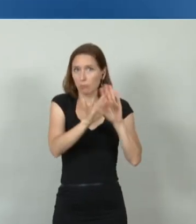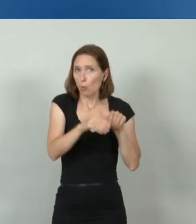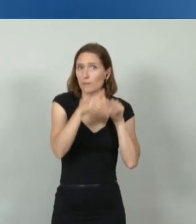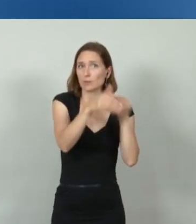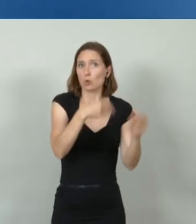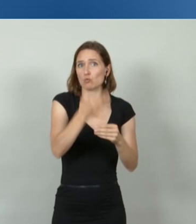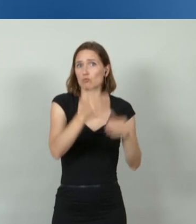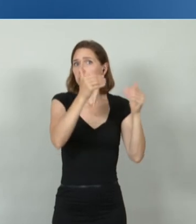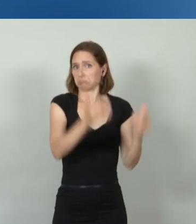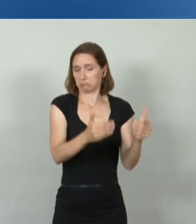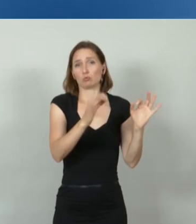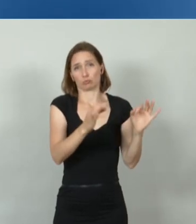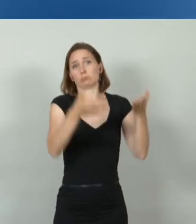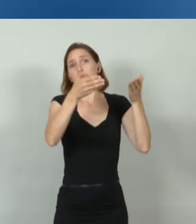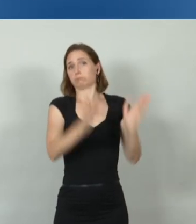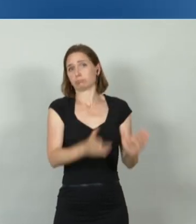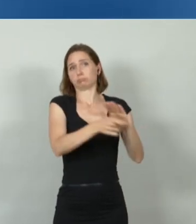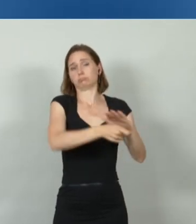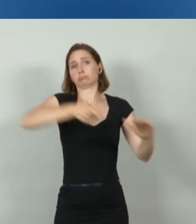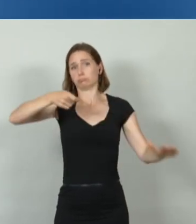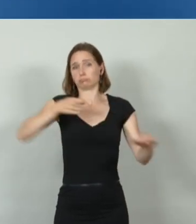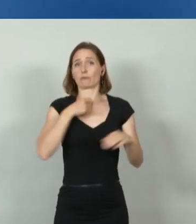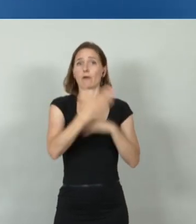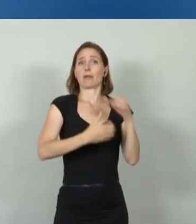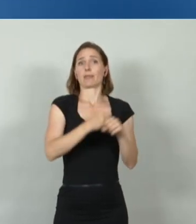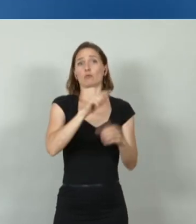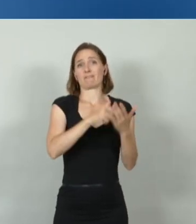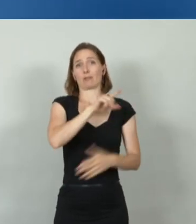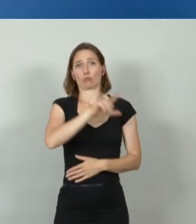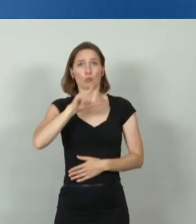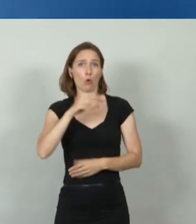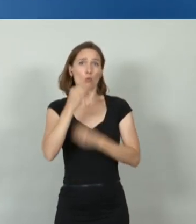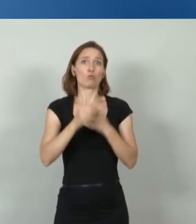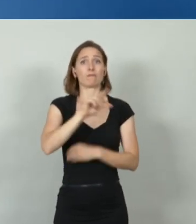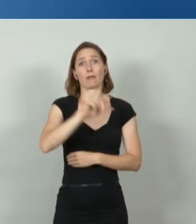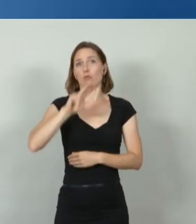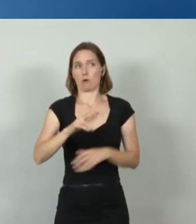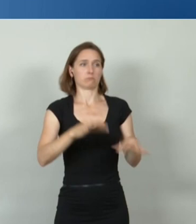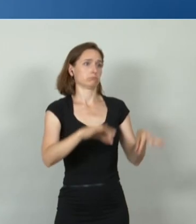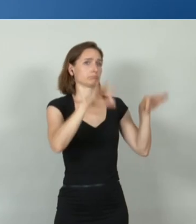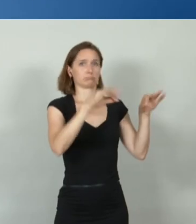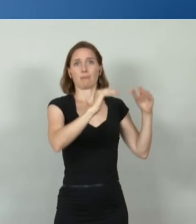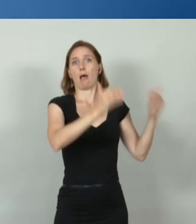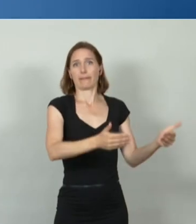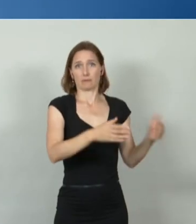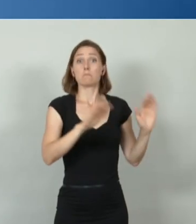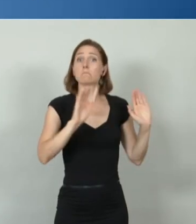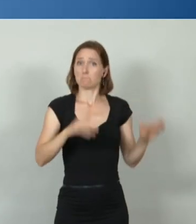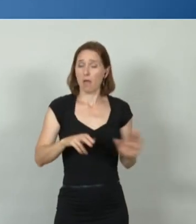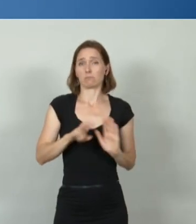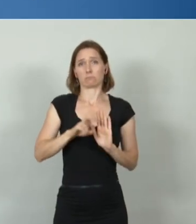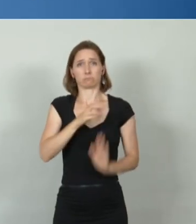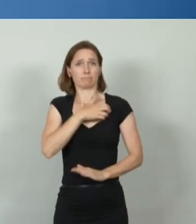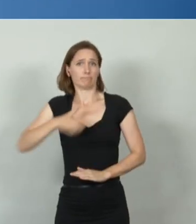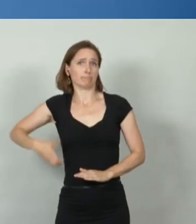aucluc ni en 2022 ni en 2023 pour autant le soutien de la ville aux judo de